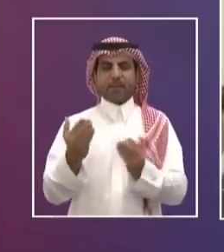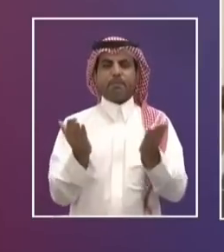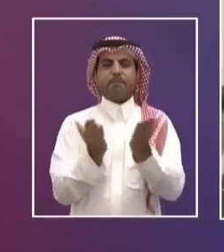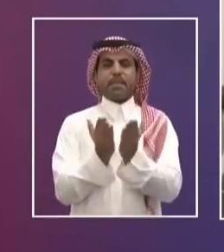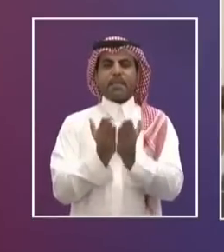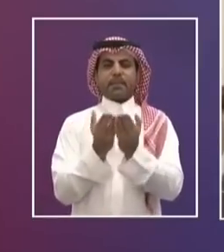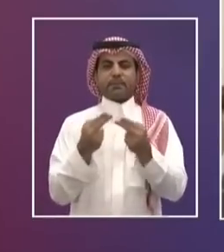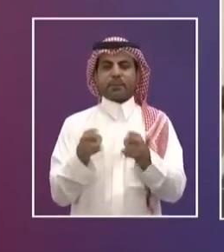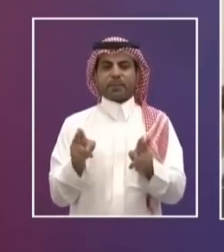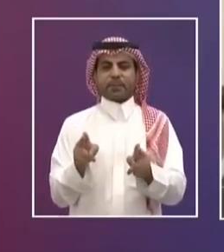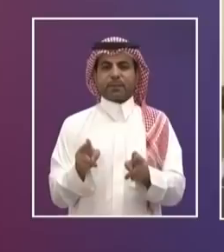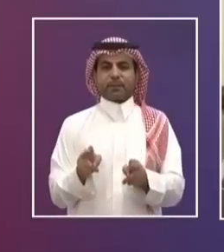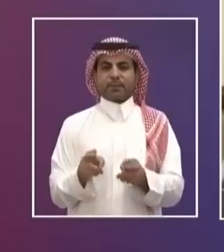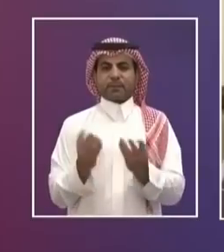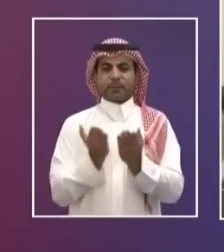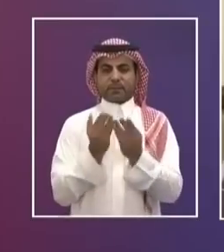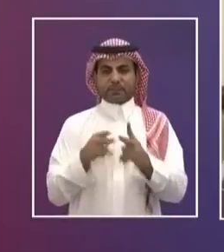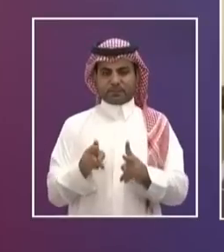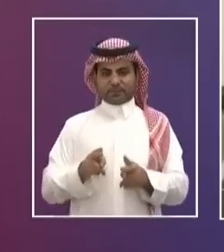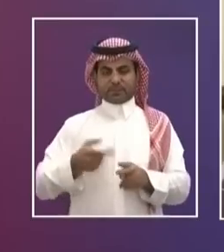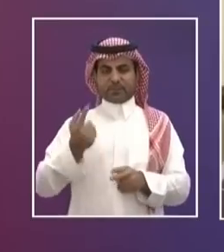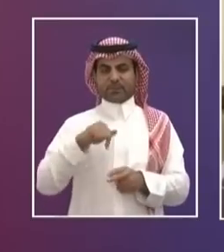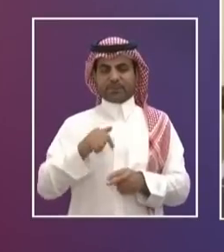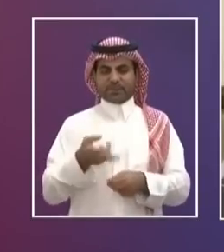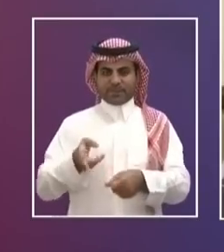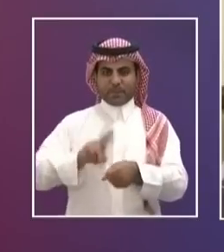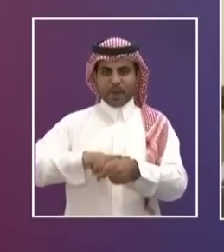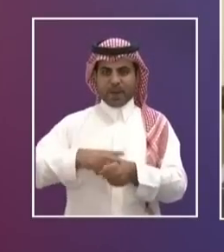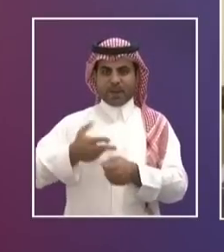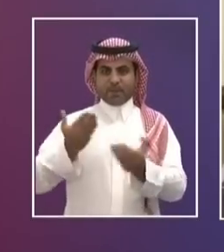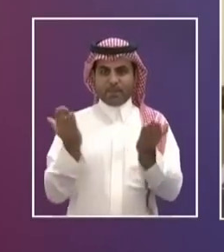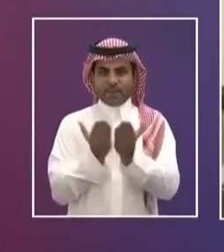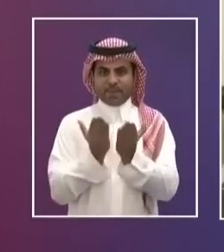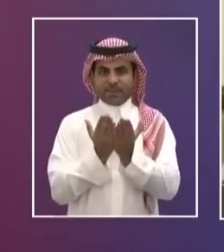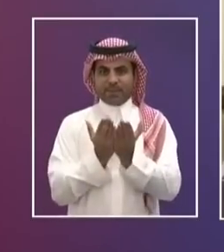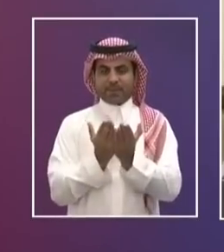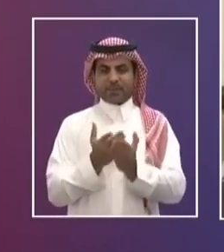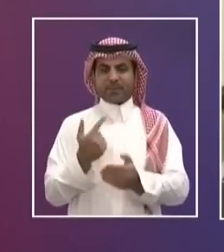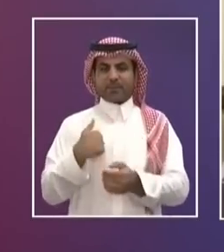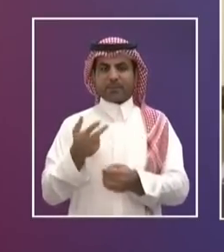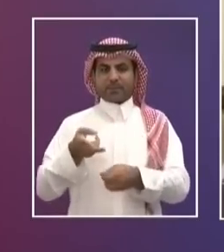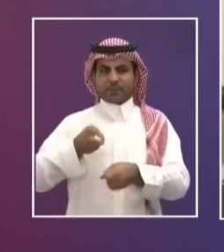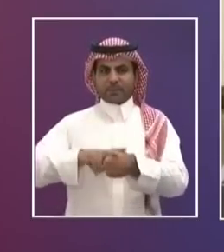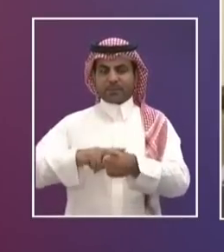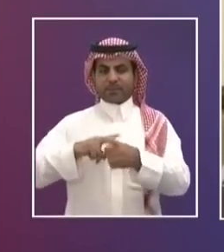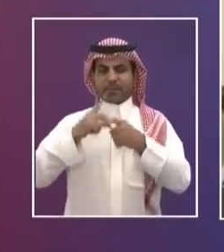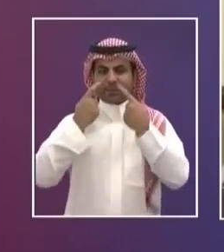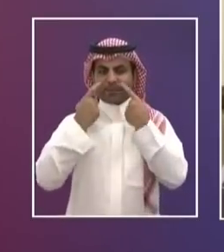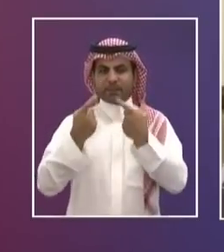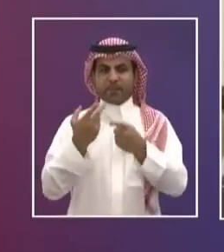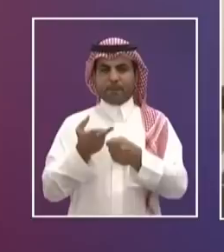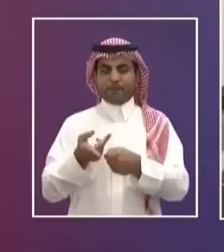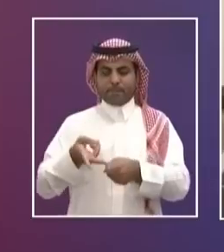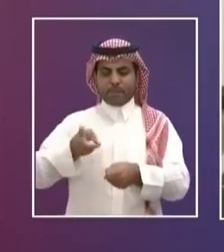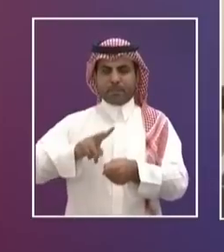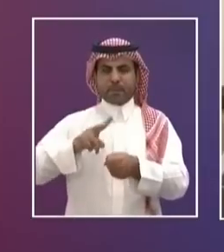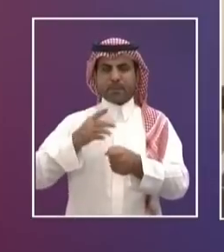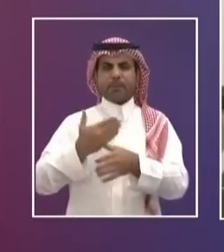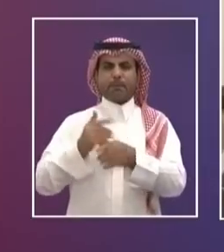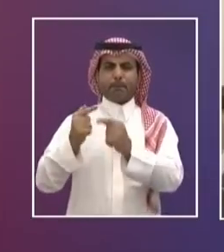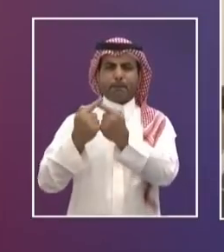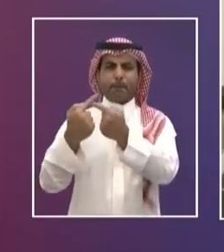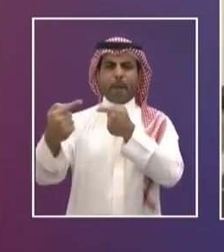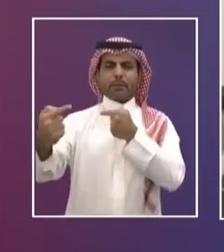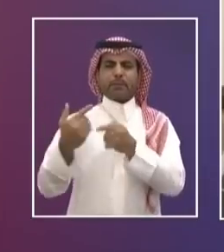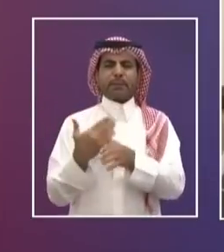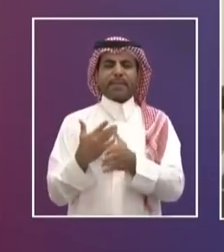وسواء عادة المدارس إلى الدراسة الفعلية داخلها أو حتى استمرار الدراسة عن بعد، ما مدى